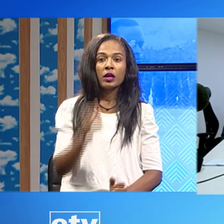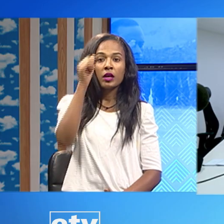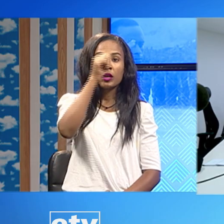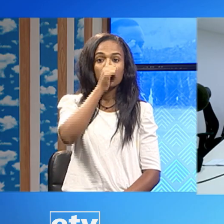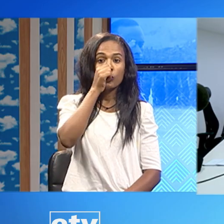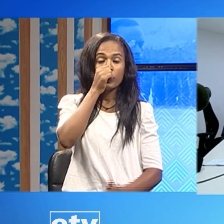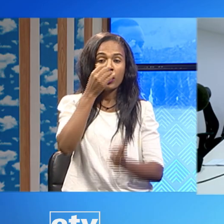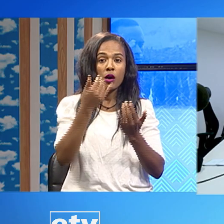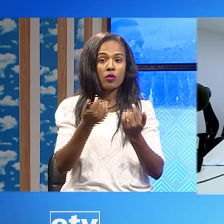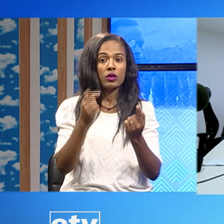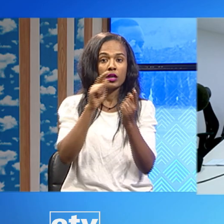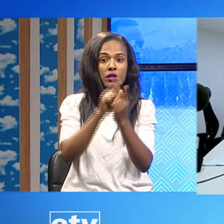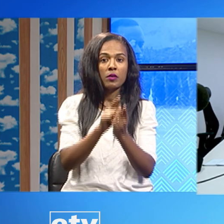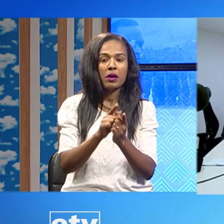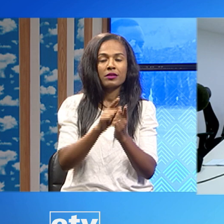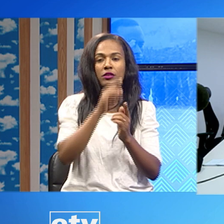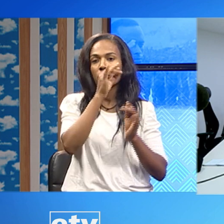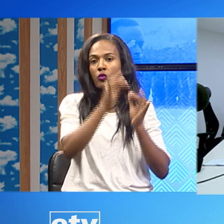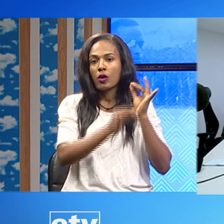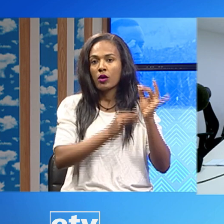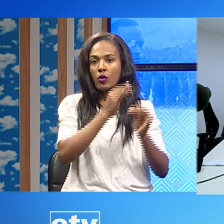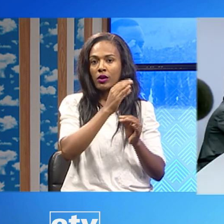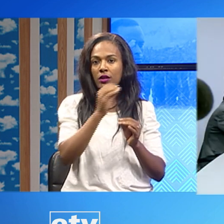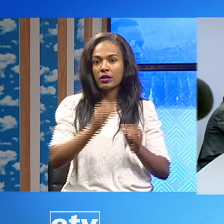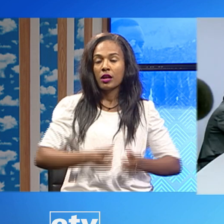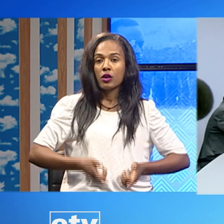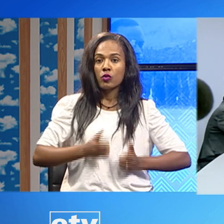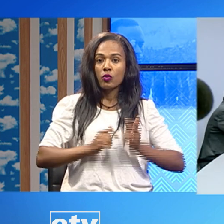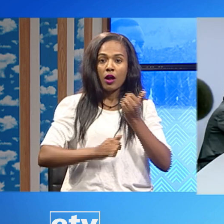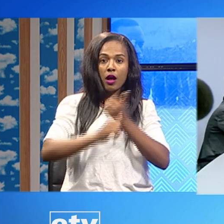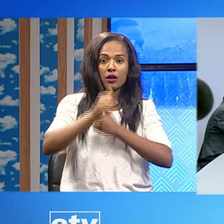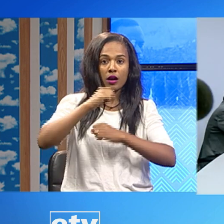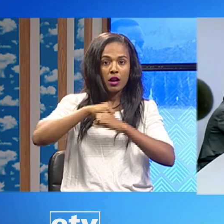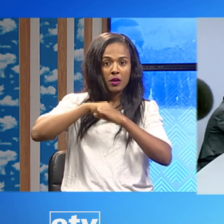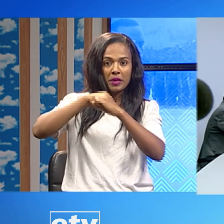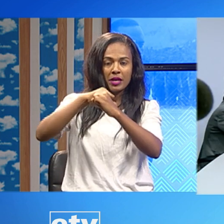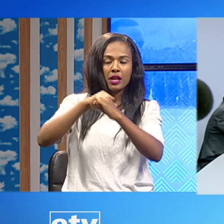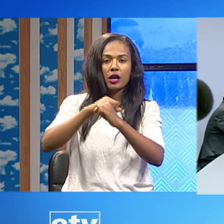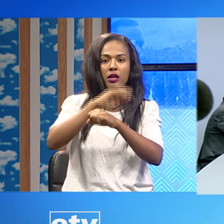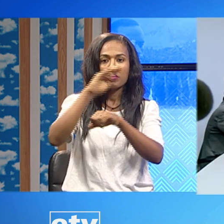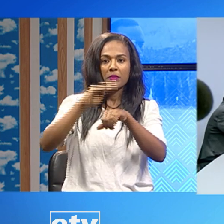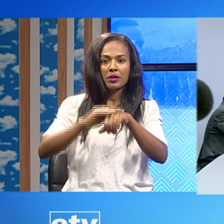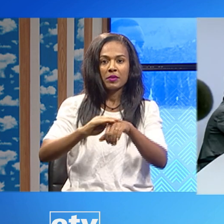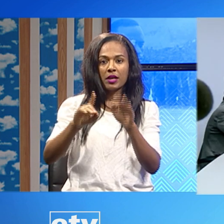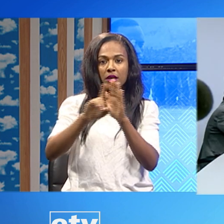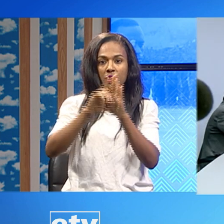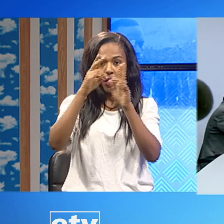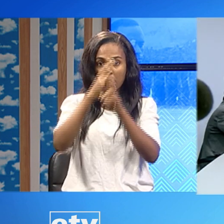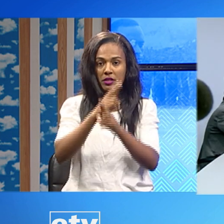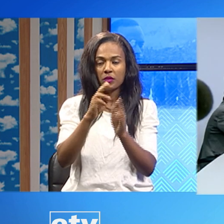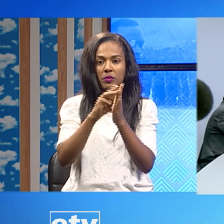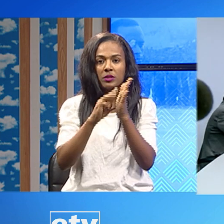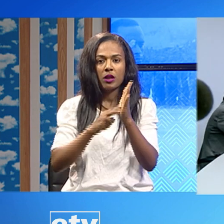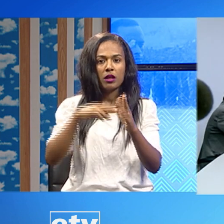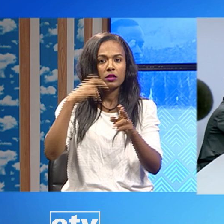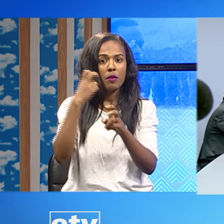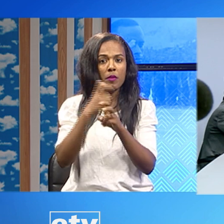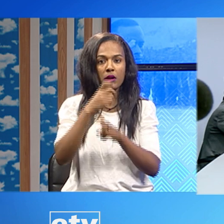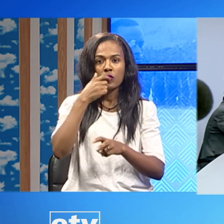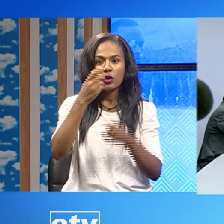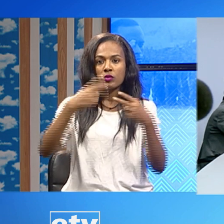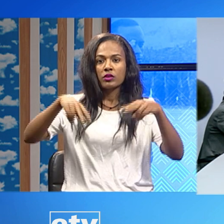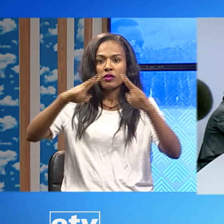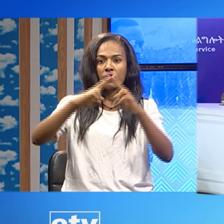ኢትዮጵያ አሁን የገጠማትን የሉዓላዊነትና የህልውና አደጋ ለመቀልበስ በመደበኛ የህግ ማስከበር ስርዓት አዳጋች ነው ያለው